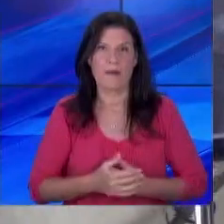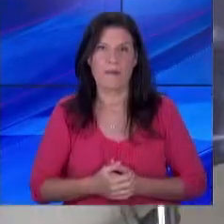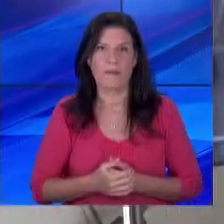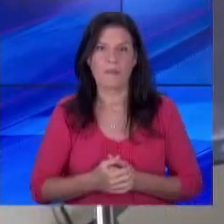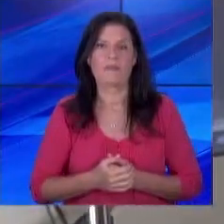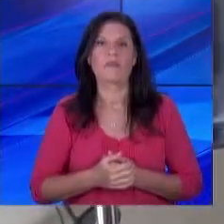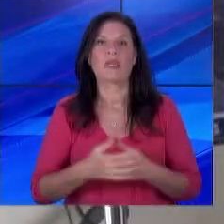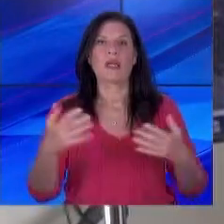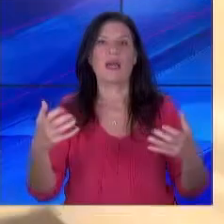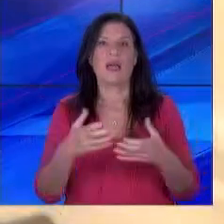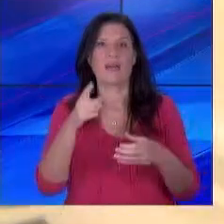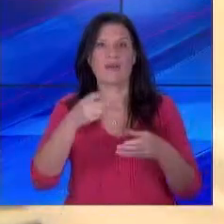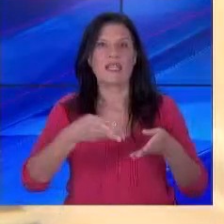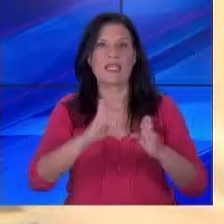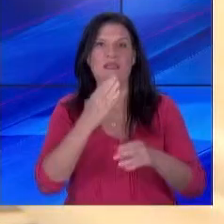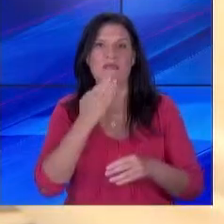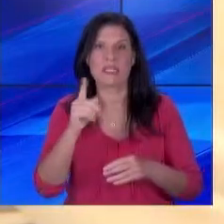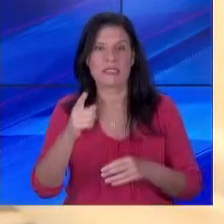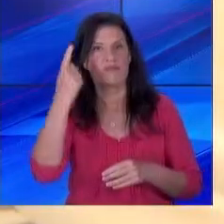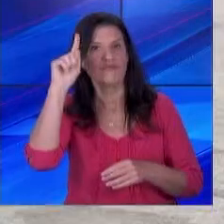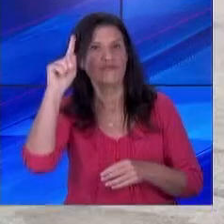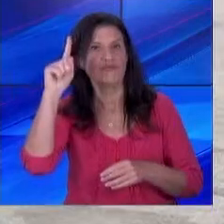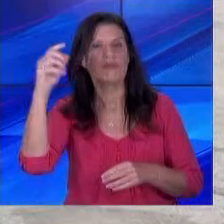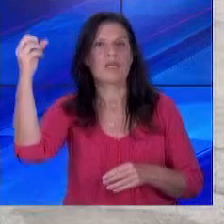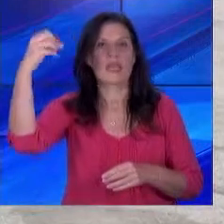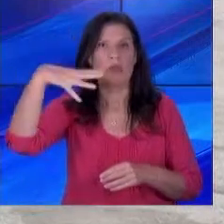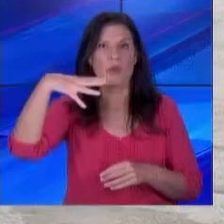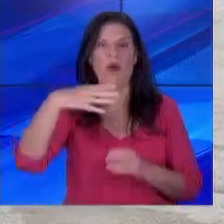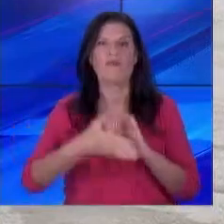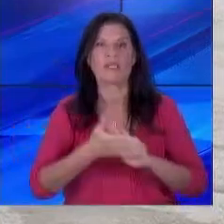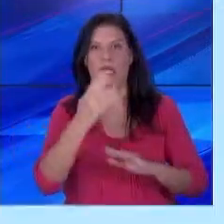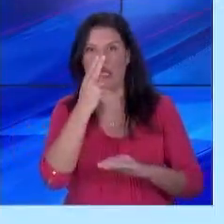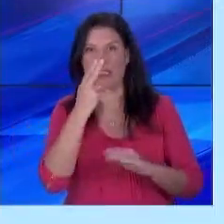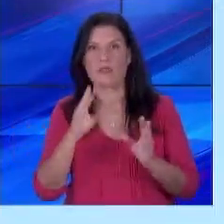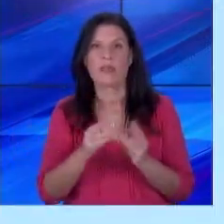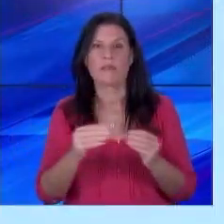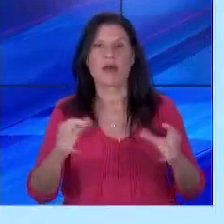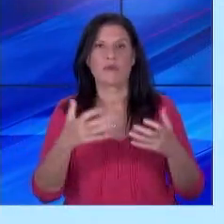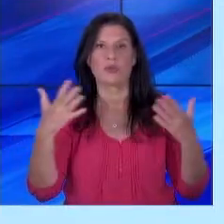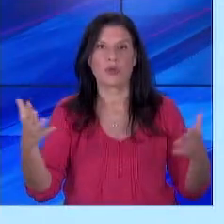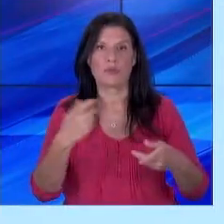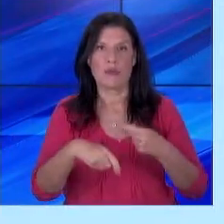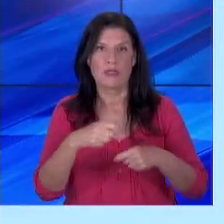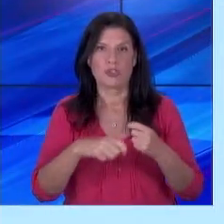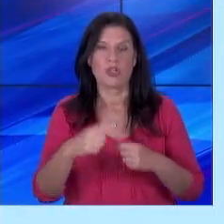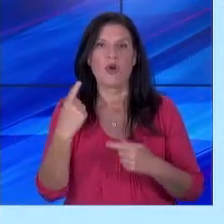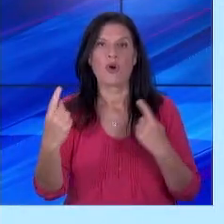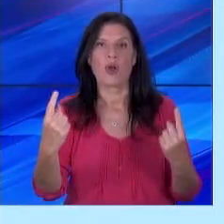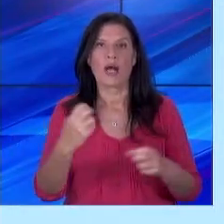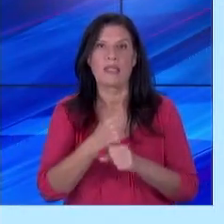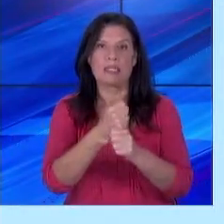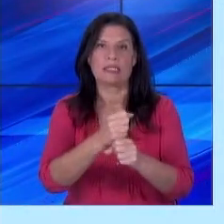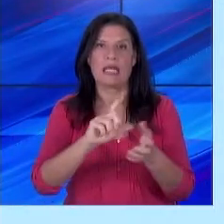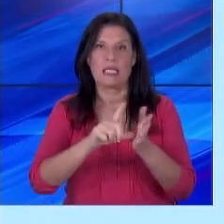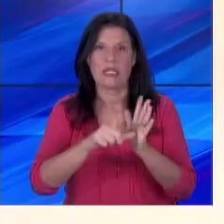חברת נתיבי ישראל יזמה את אתגר התאורה והחלה בניסוי עם החברות הגדולות במשק. כל אחת מהן הציגה טכנולוגיות